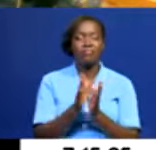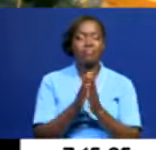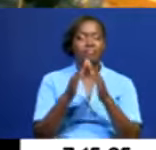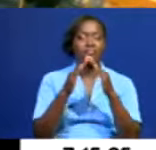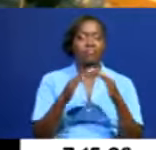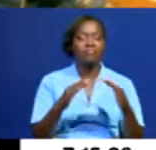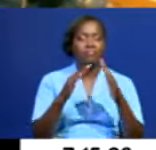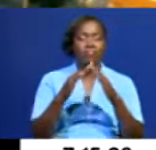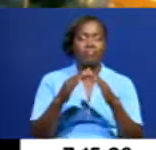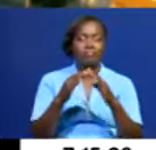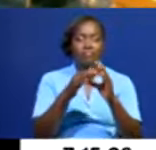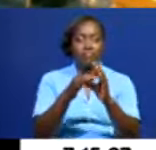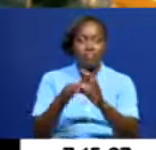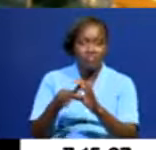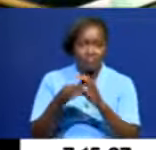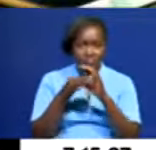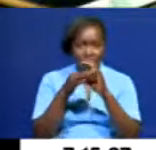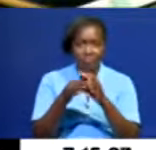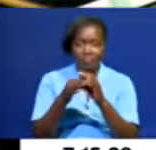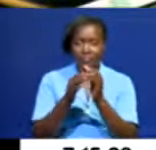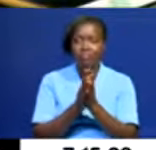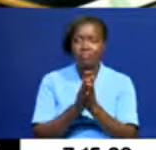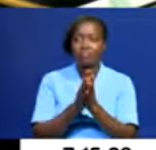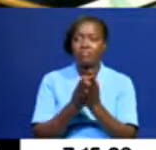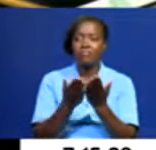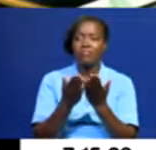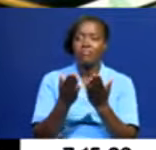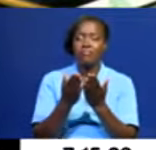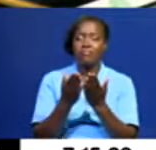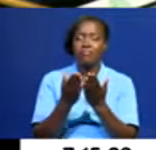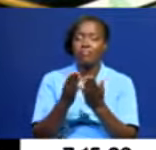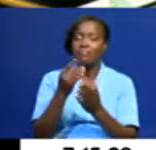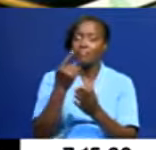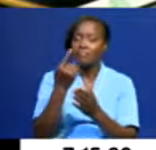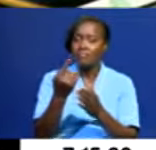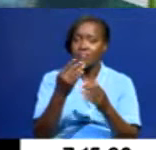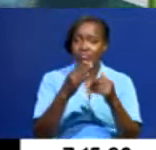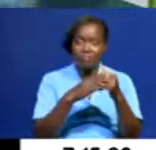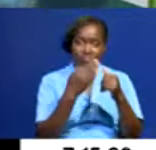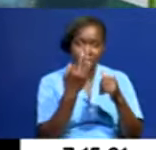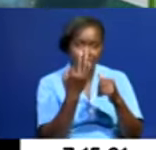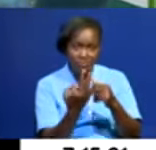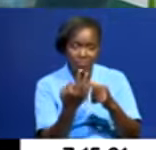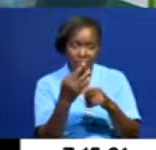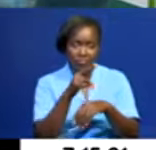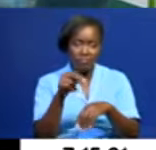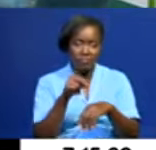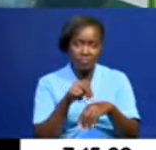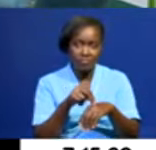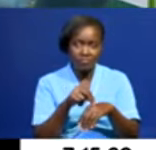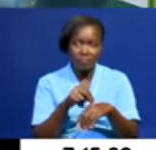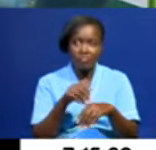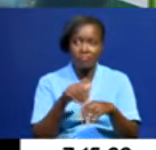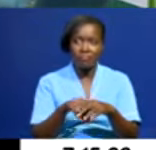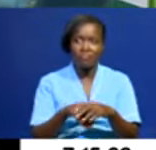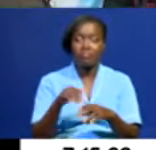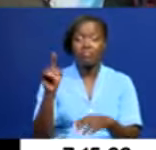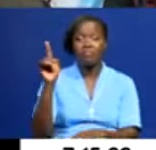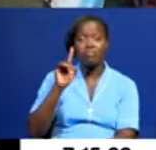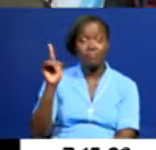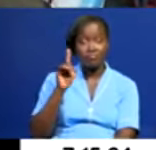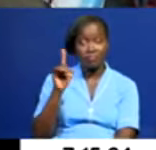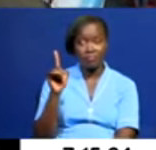ambalo iliwaleta pamoja wanachama Umoja wa Mataifa 193 katika makao makuu yake jijini